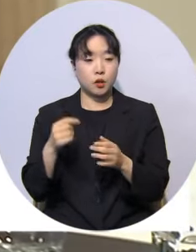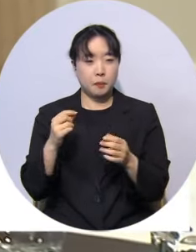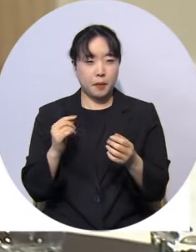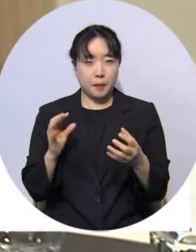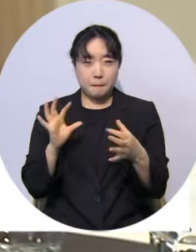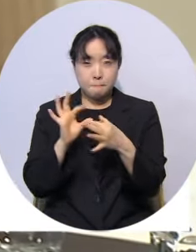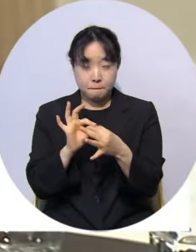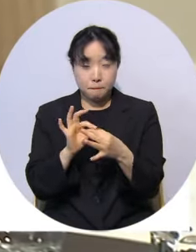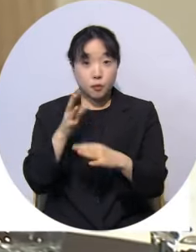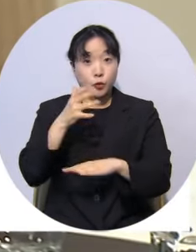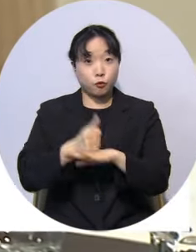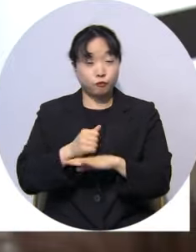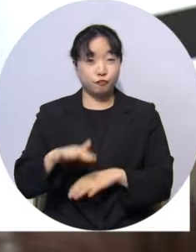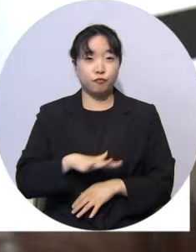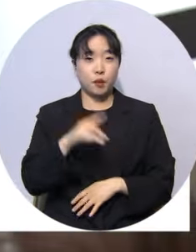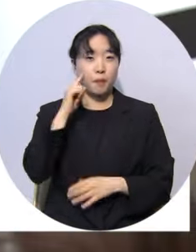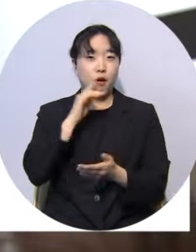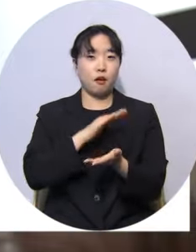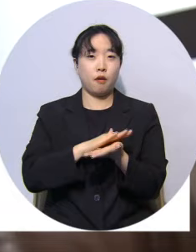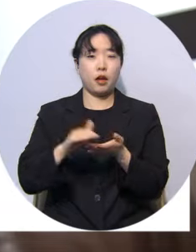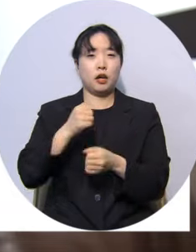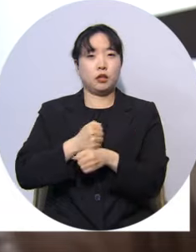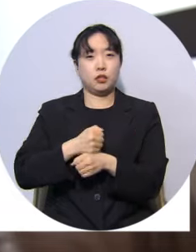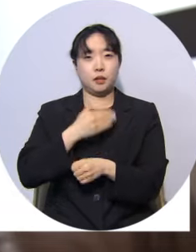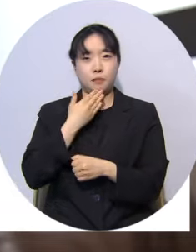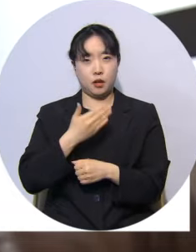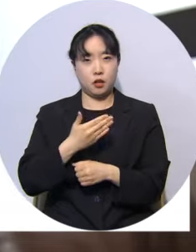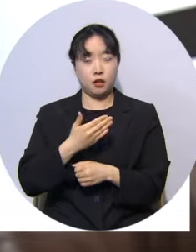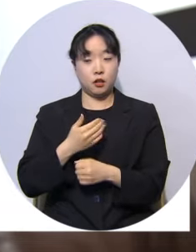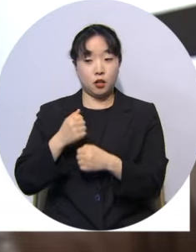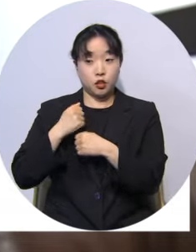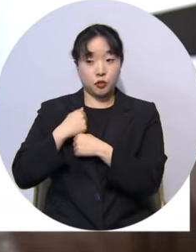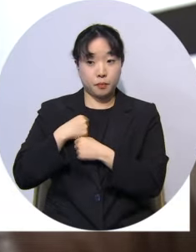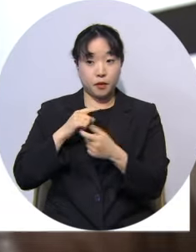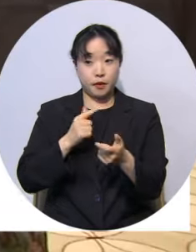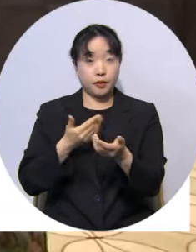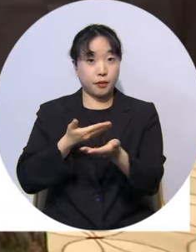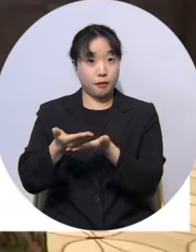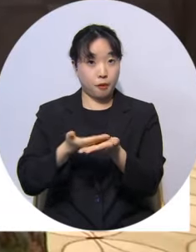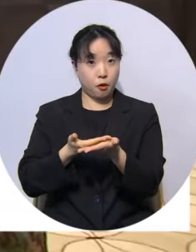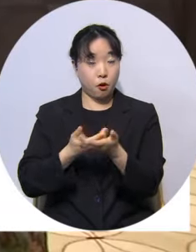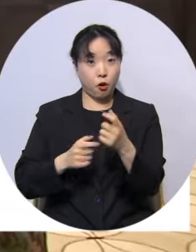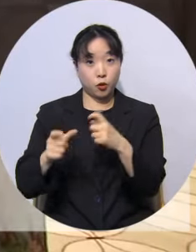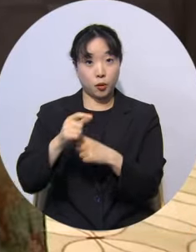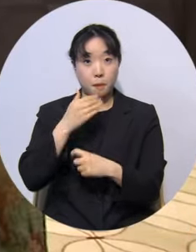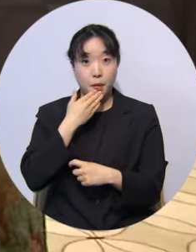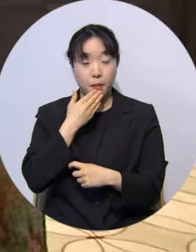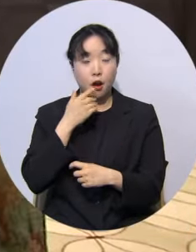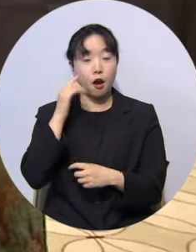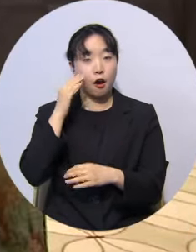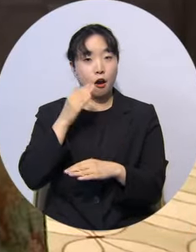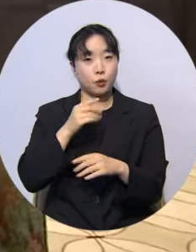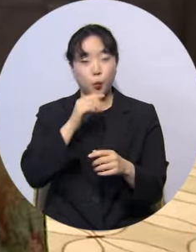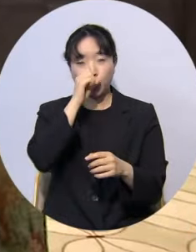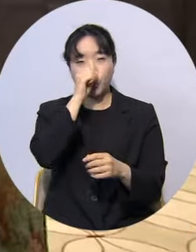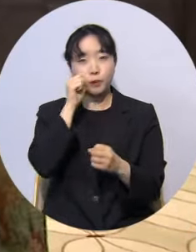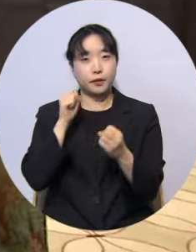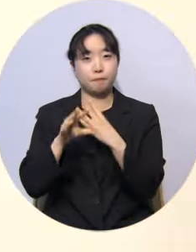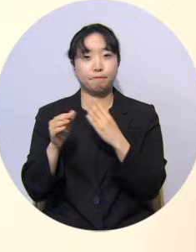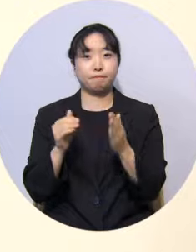유지하기 위한 양국 간 유사 입장국과의 국방협력 강화를 뒷받침한다는 데 인식을 같이 했다고